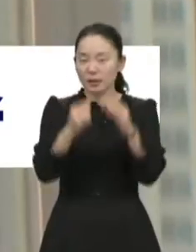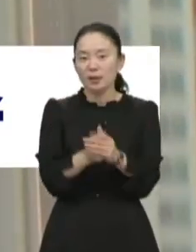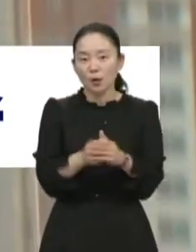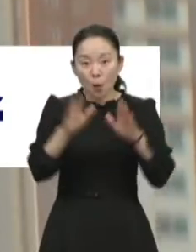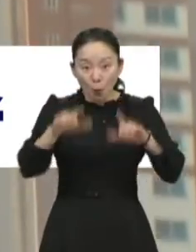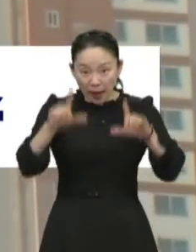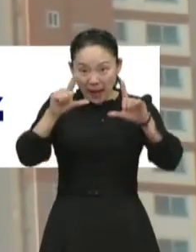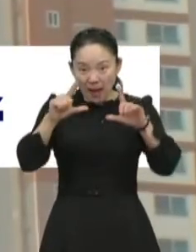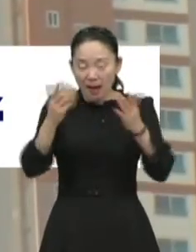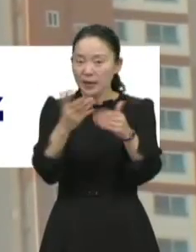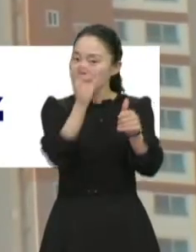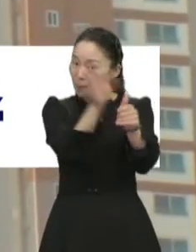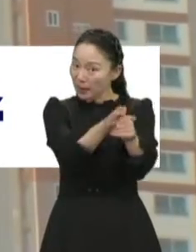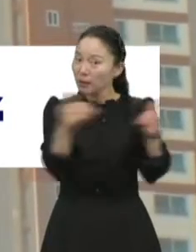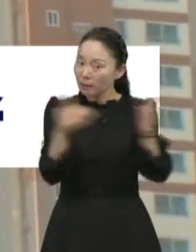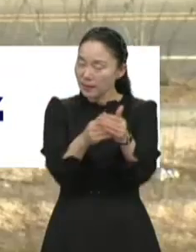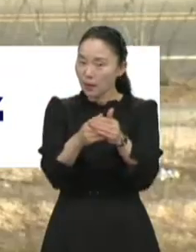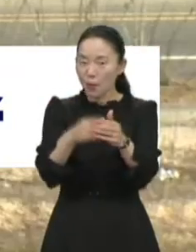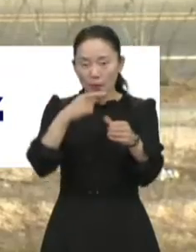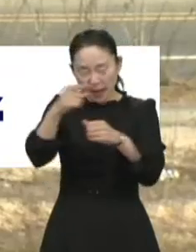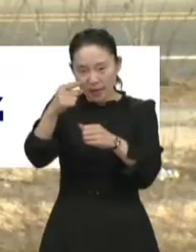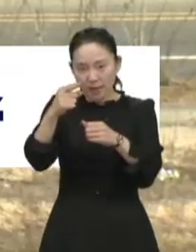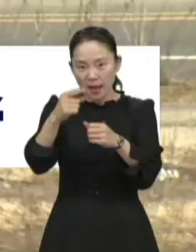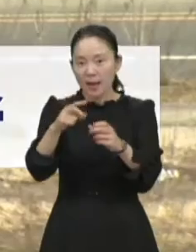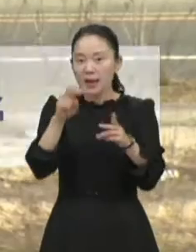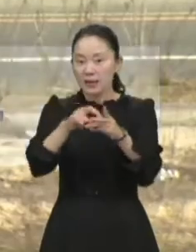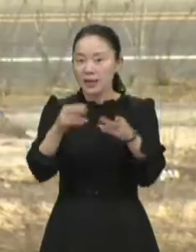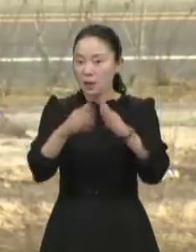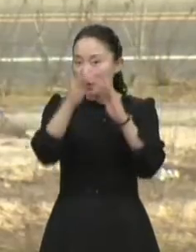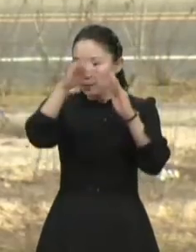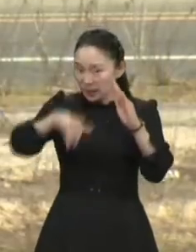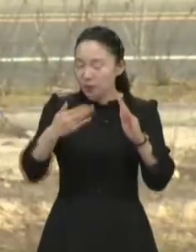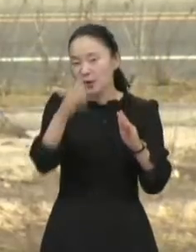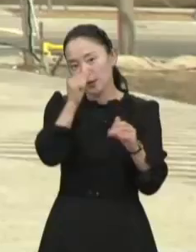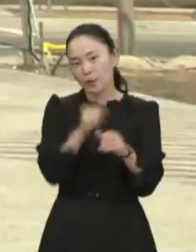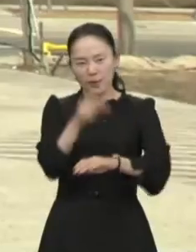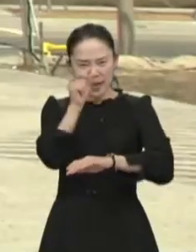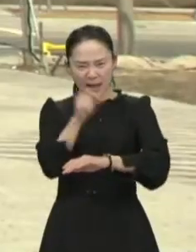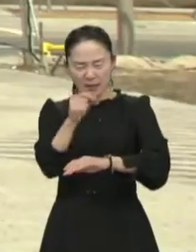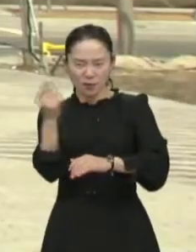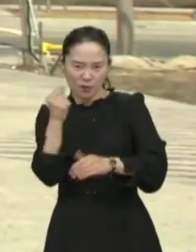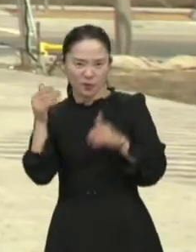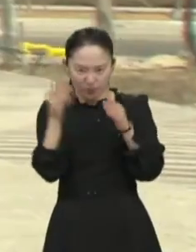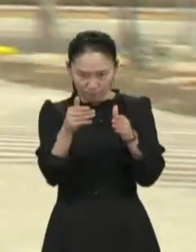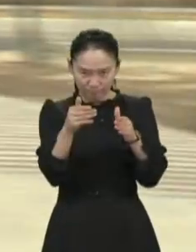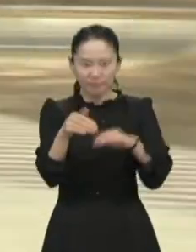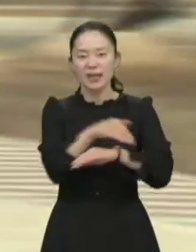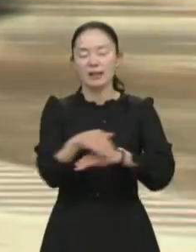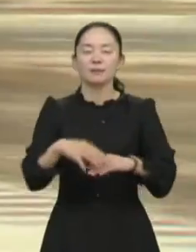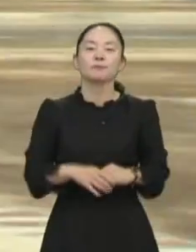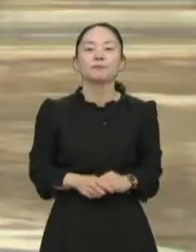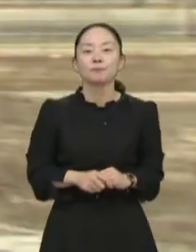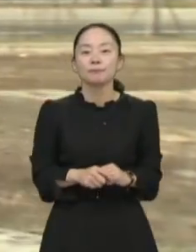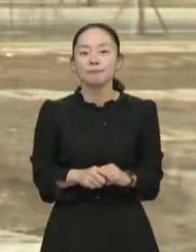올해 안해 용역을 마무리하고 내년에는 센터 걸립에 착수할 수 있도록 행정력을 집중할 방치입니다 l